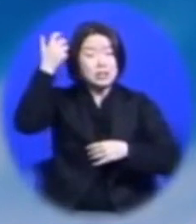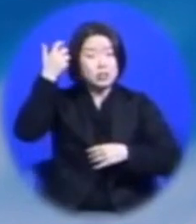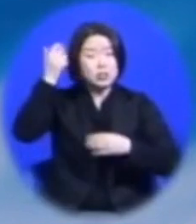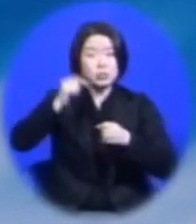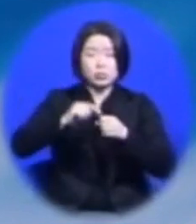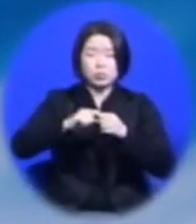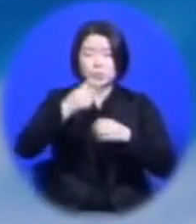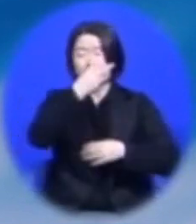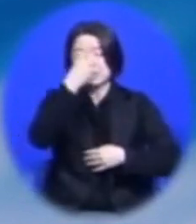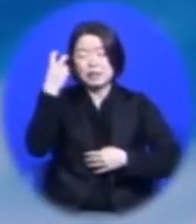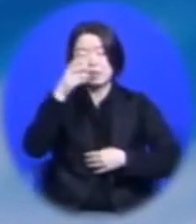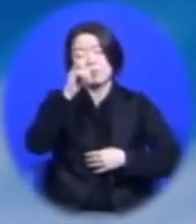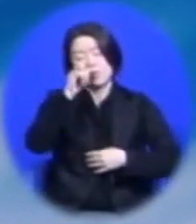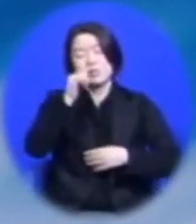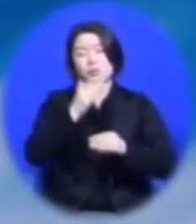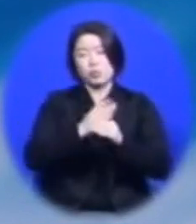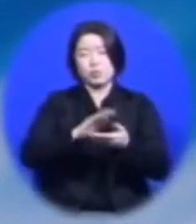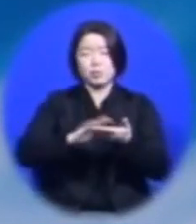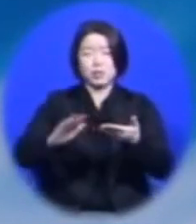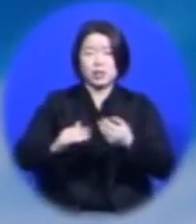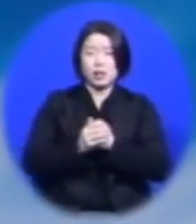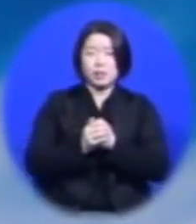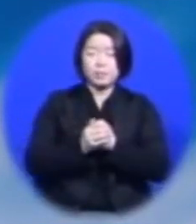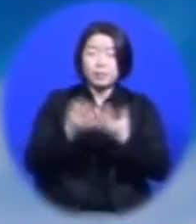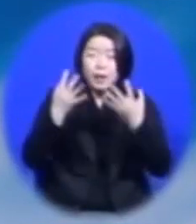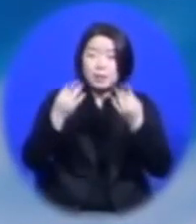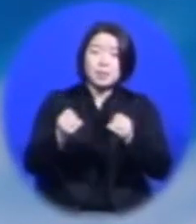있는 거죠. 흔히 많은 사람들이